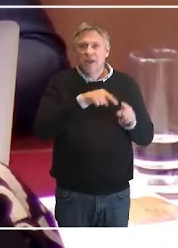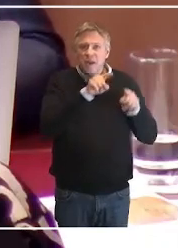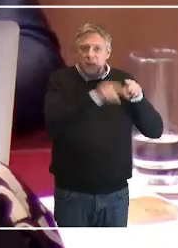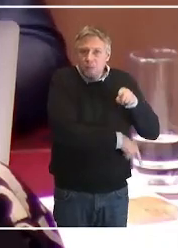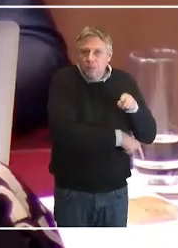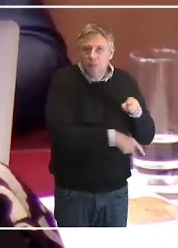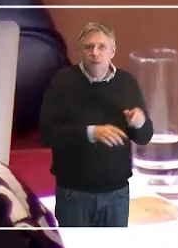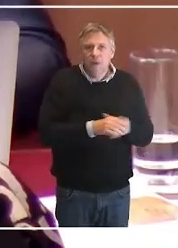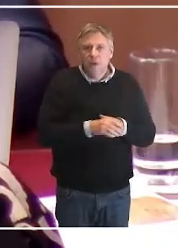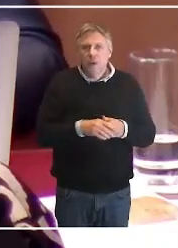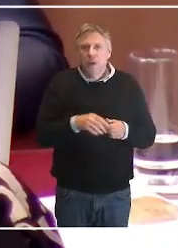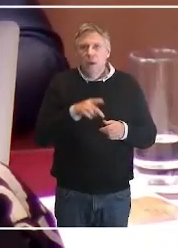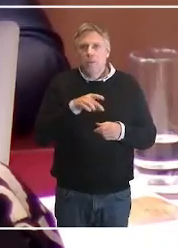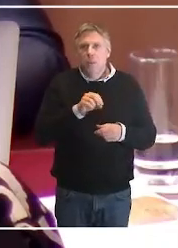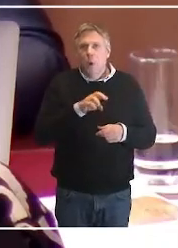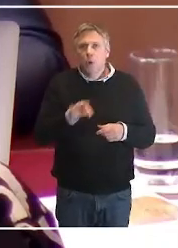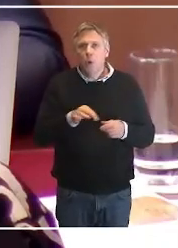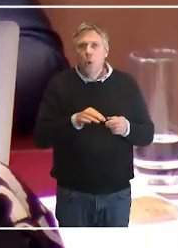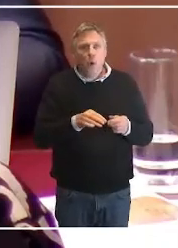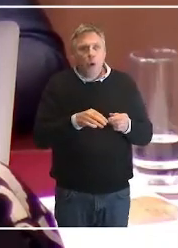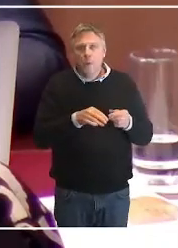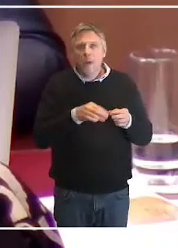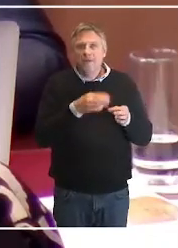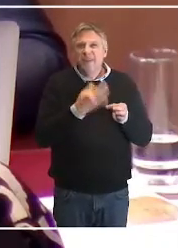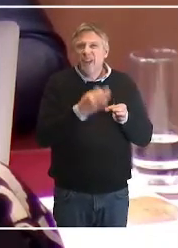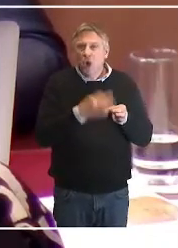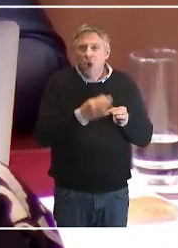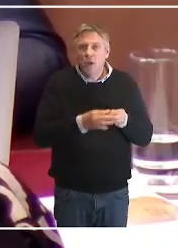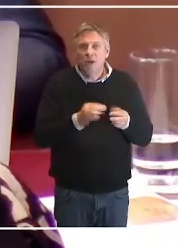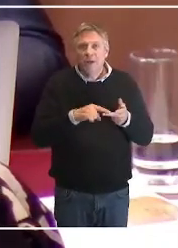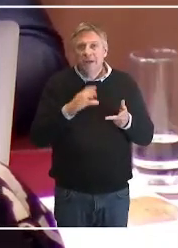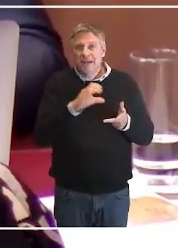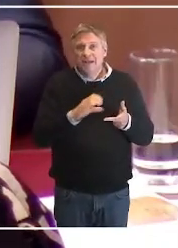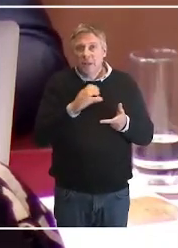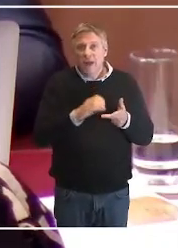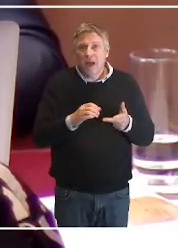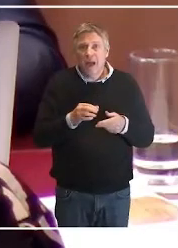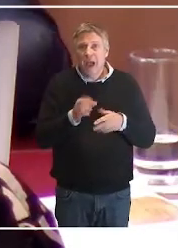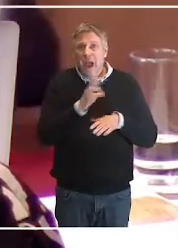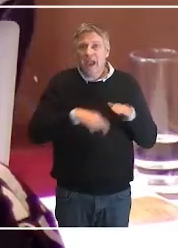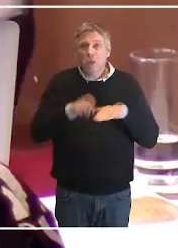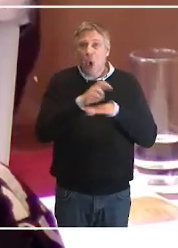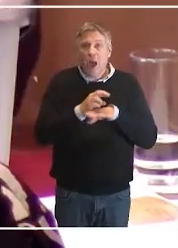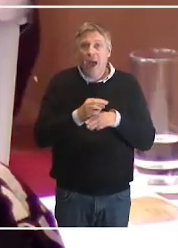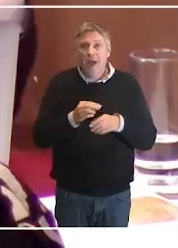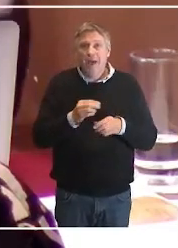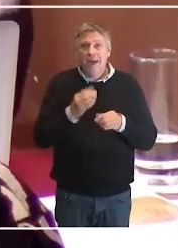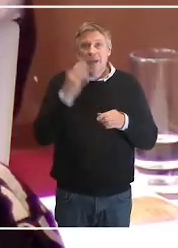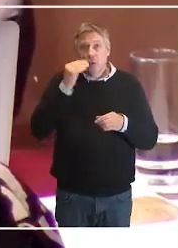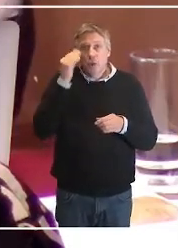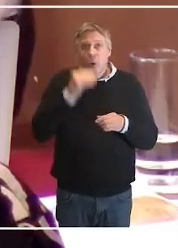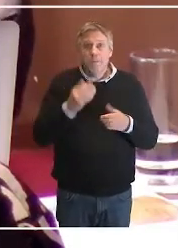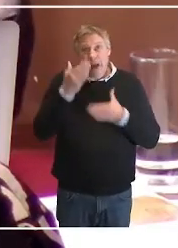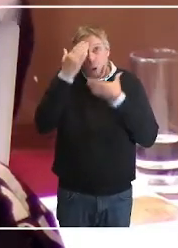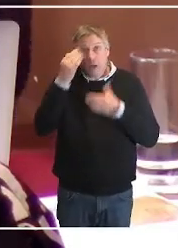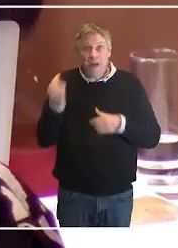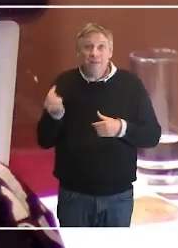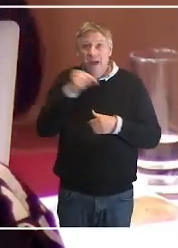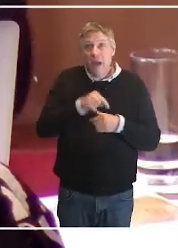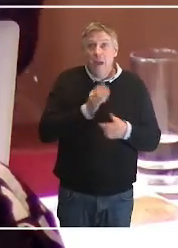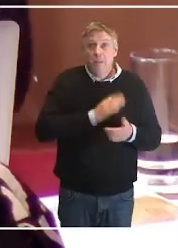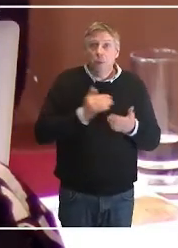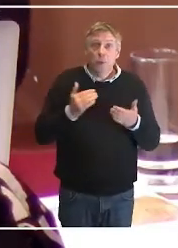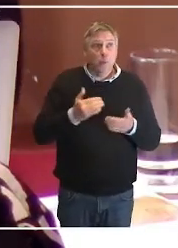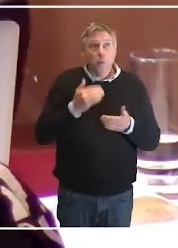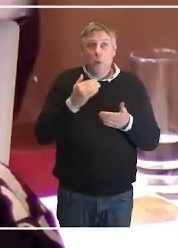filière viticole, pas un mot non plus. Casablanca, le partenariat avec le rectorat marocain, tous ces étudiants marocains qui viennent à Bordeaux passer leur baccalauréat, qui